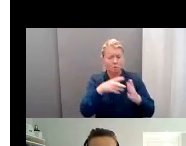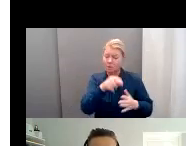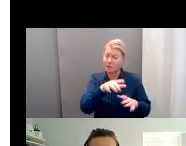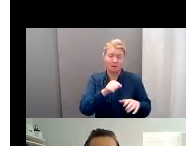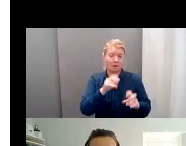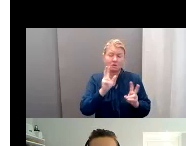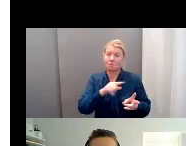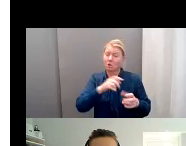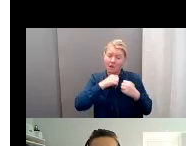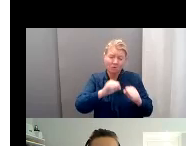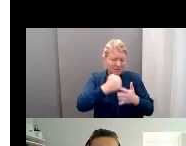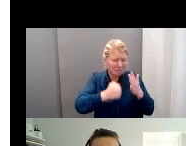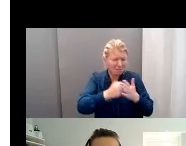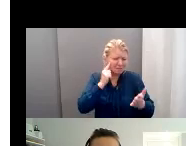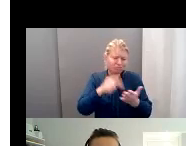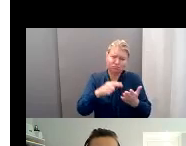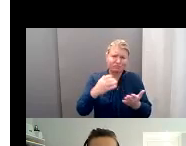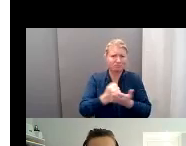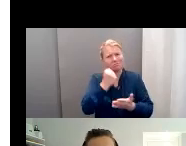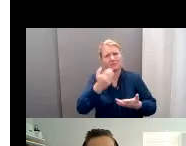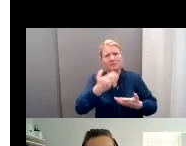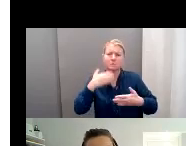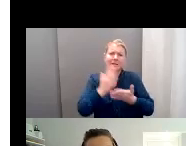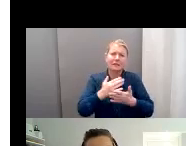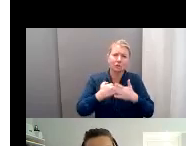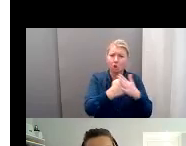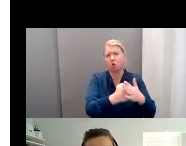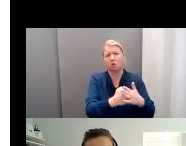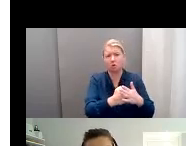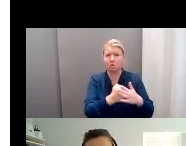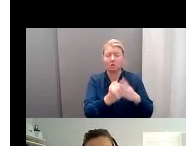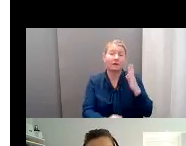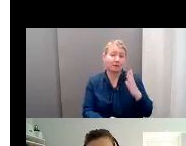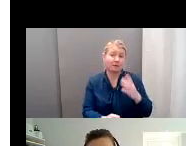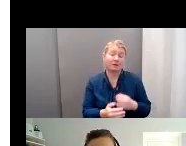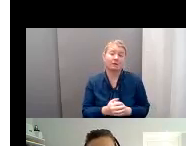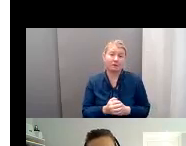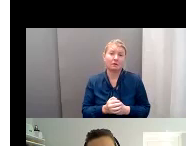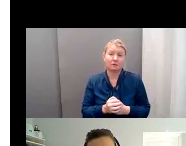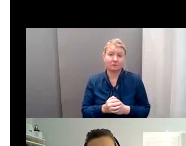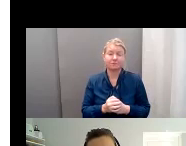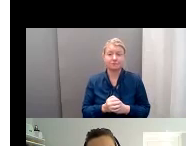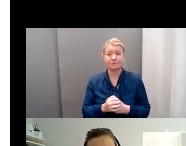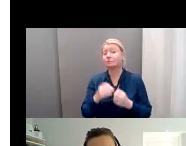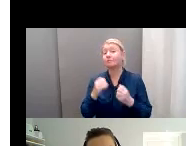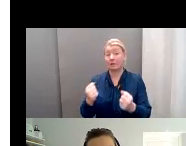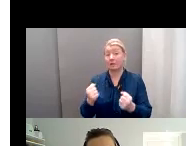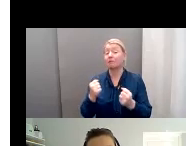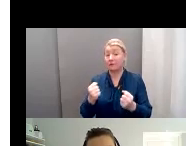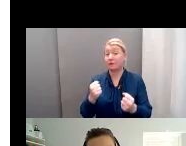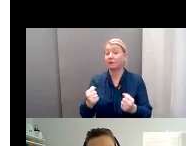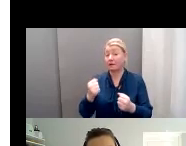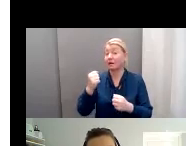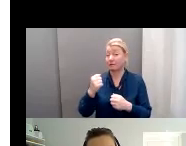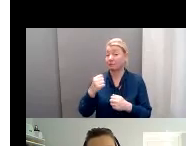nu att kämpa för att få det stöd jag behöver och så vidare. Så det är viktiga aspekter att ta med